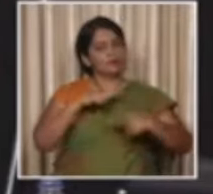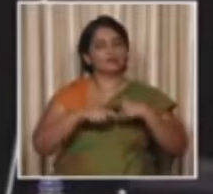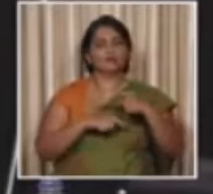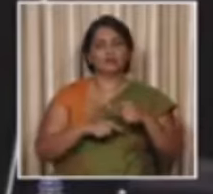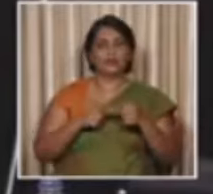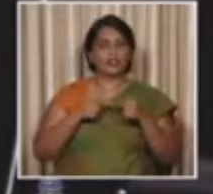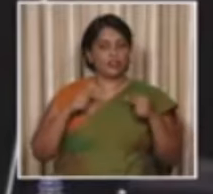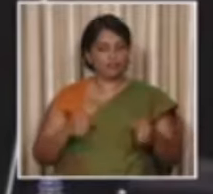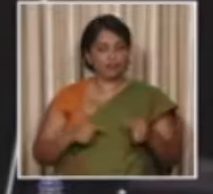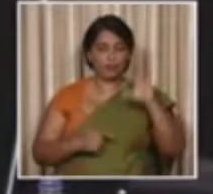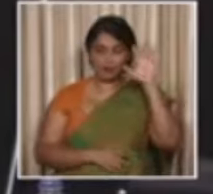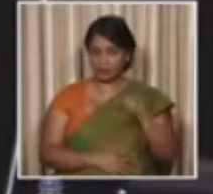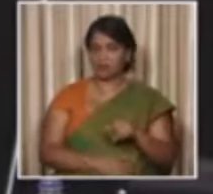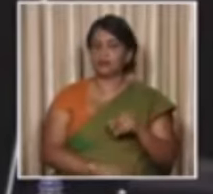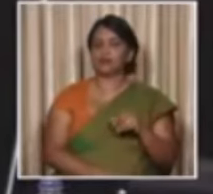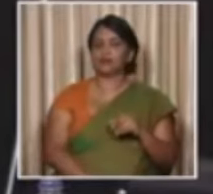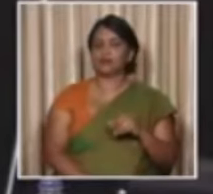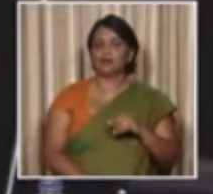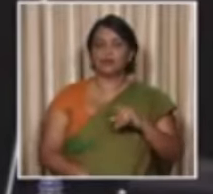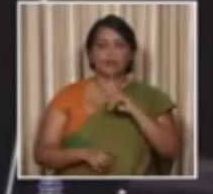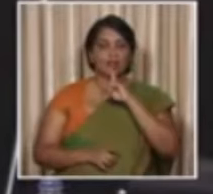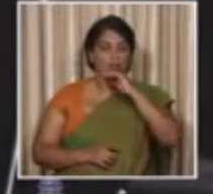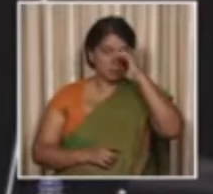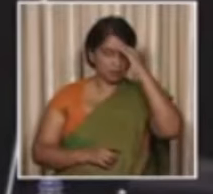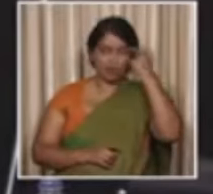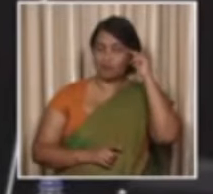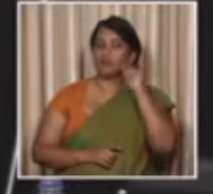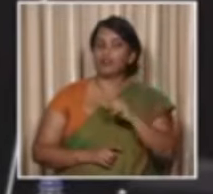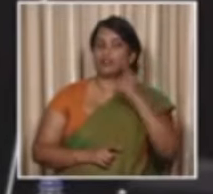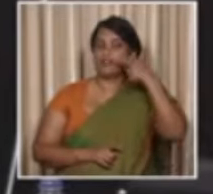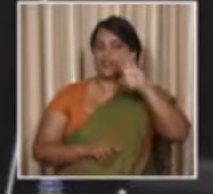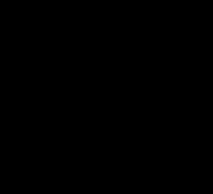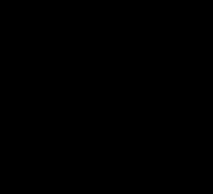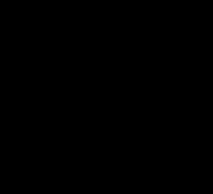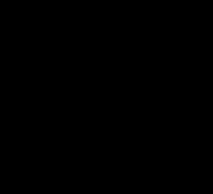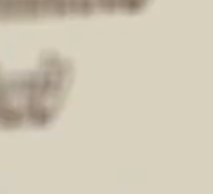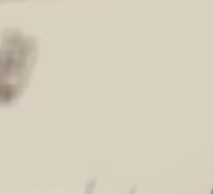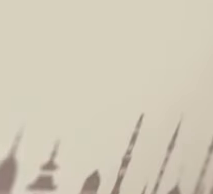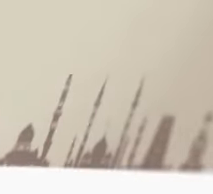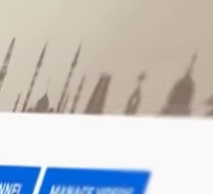විපක්ෂයේ විසින් ගෙනාපු කතානායකතුමාට එරෙහිව විශ්වාසභංග යෝජනාවක්.